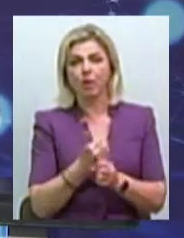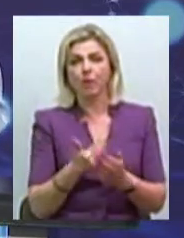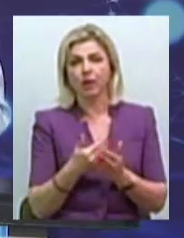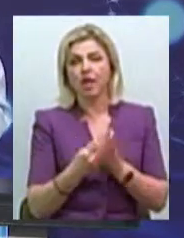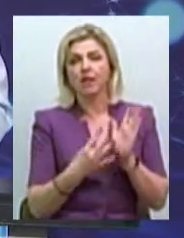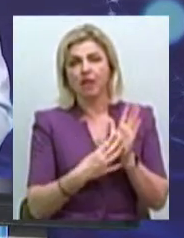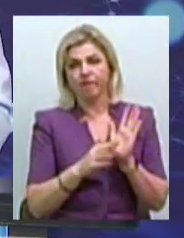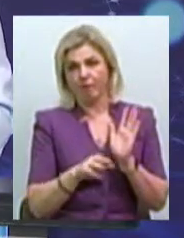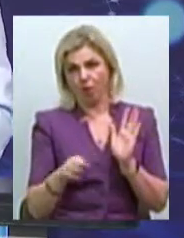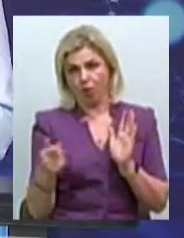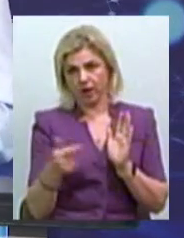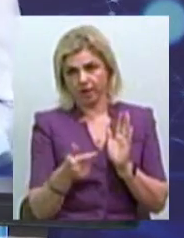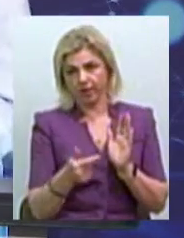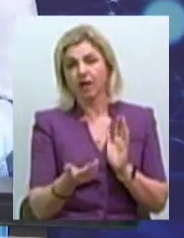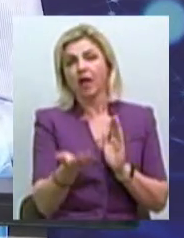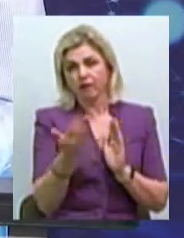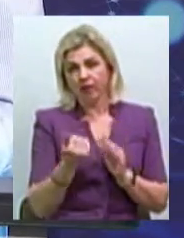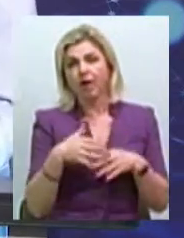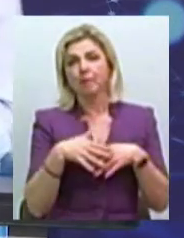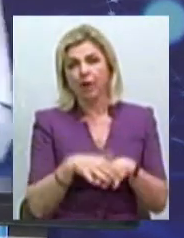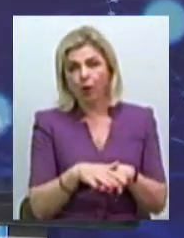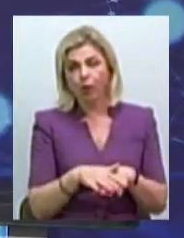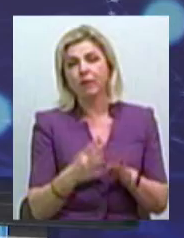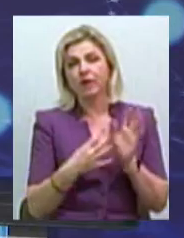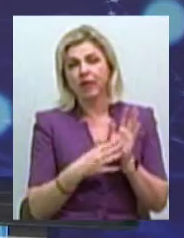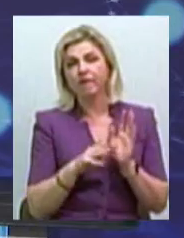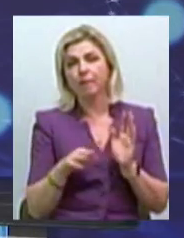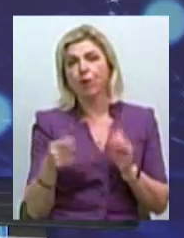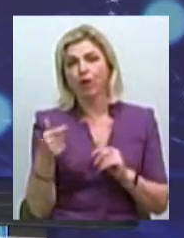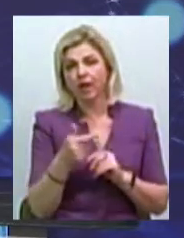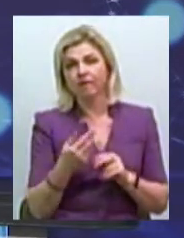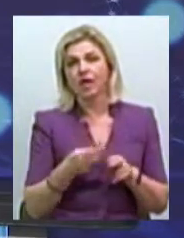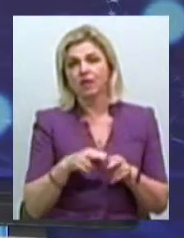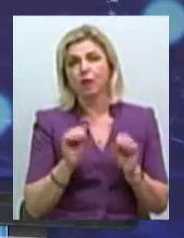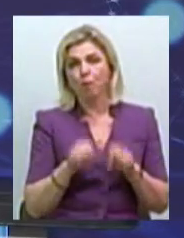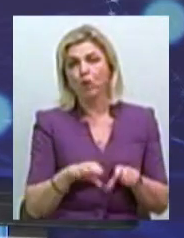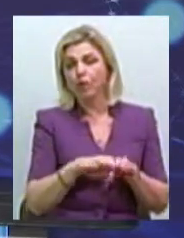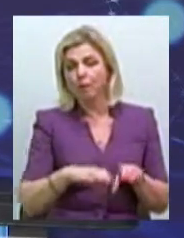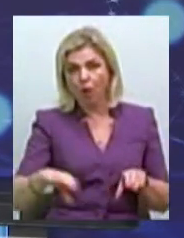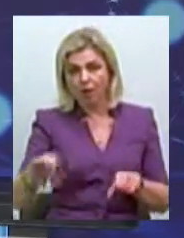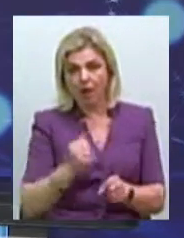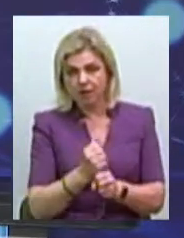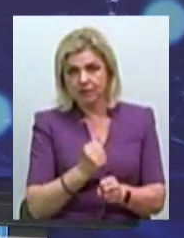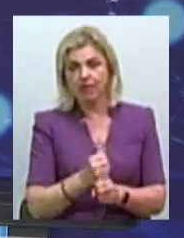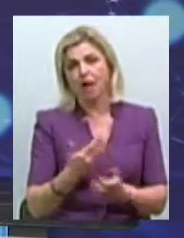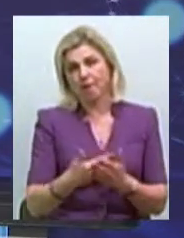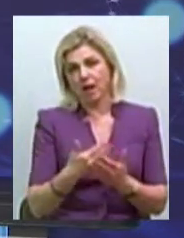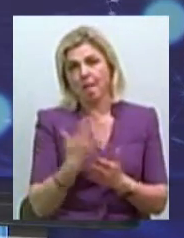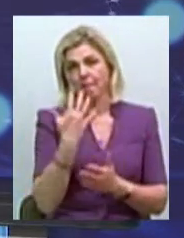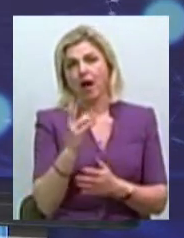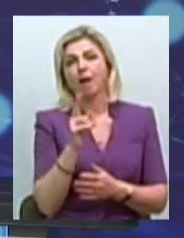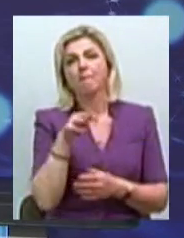9 мільйонів гривень. От давайте порахуємо. 9 мільйонів гривень – це можна прокласти близько 5